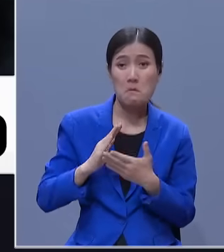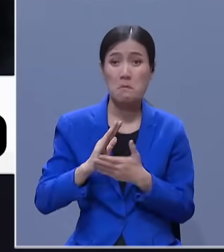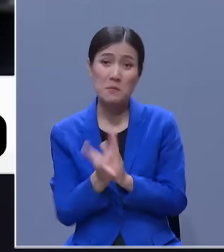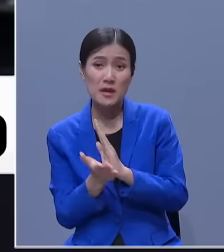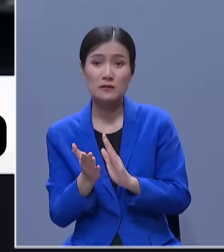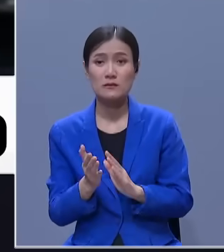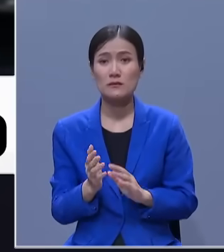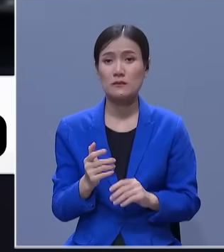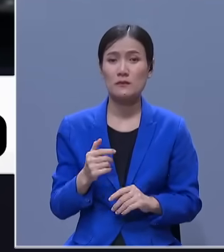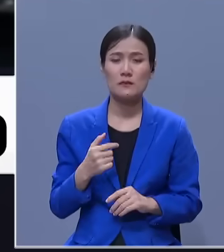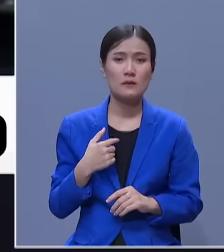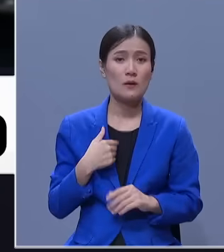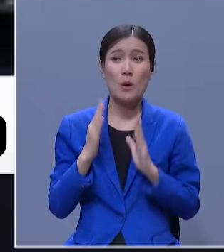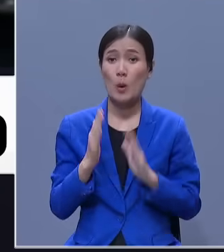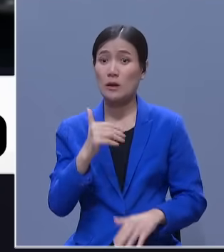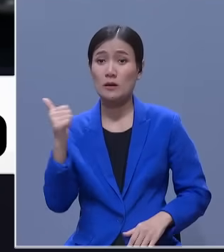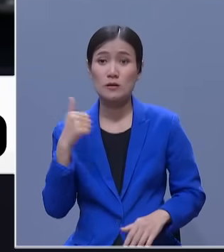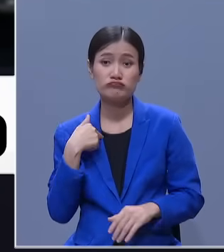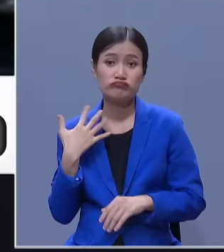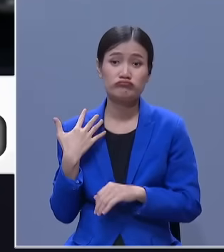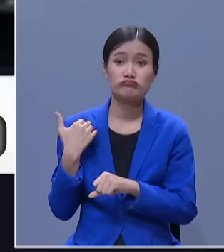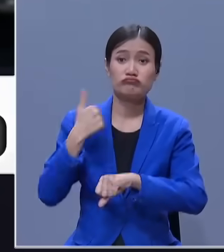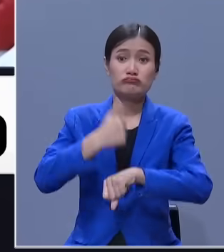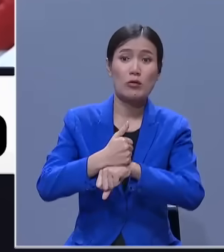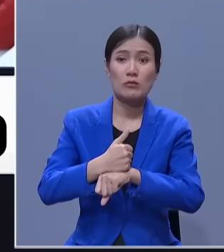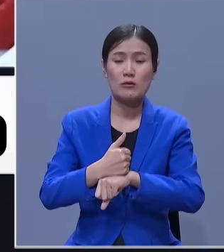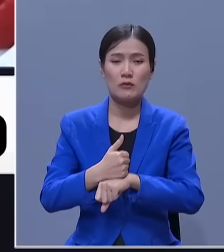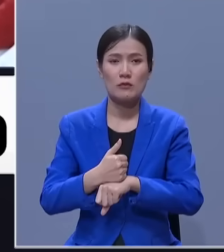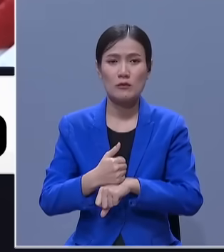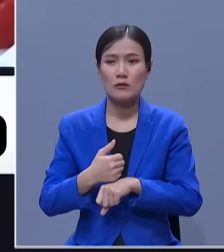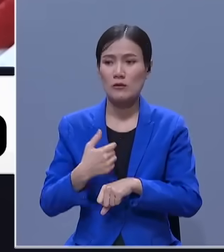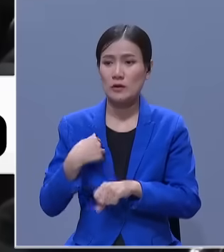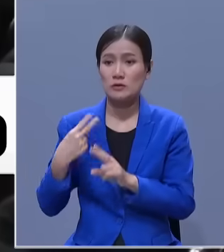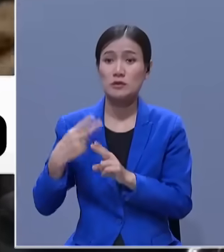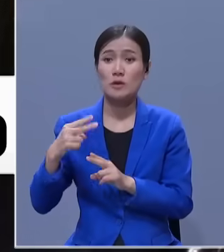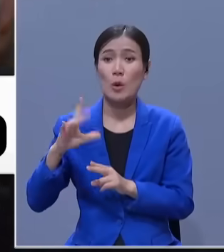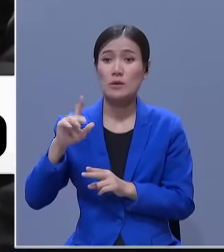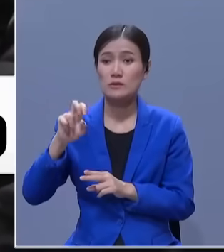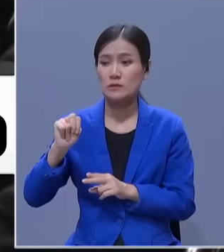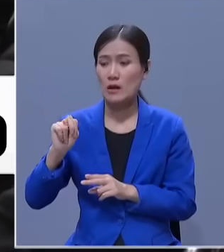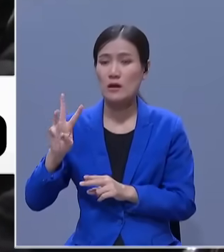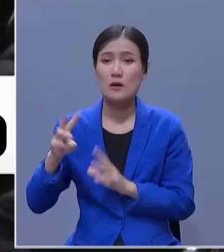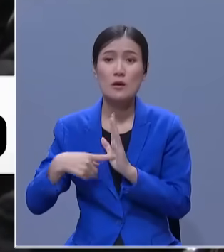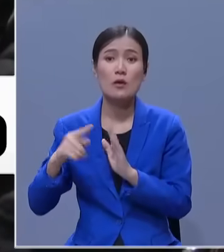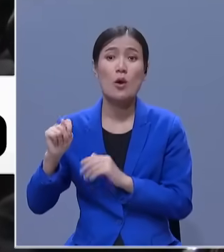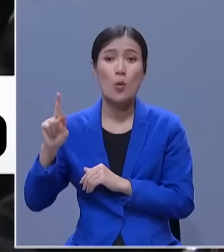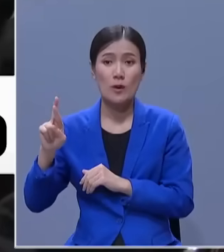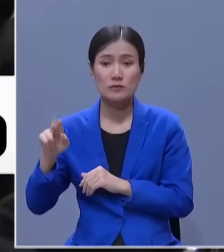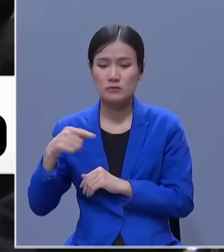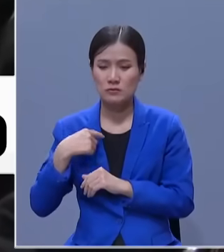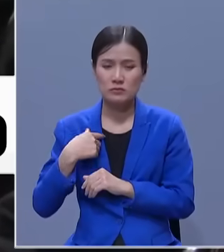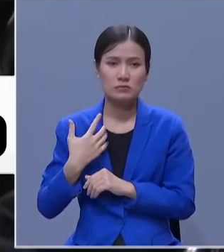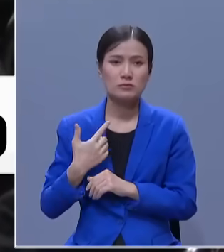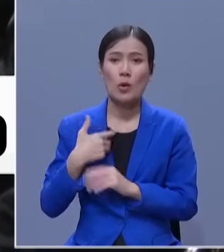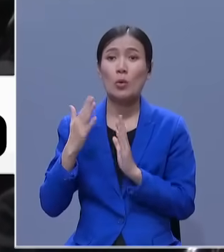ที่ไม่มีสัญลักษณ์นะครับความเป็นชินวัตรเนี่ยจะเอาอยู่กันยาก นี่คุณจตุพรนี่มองไปข้างหน้